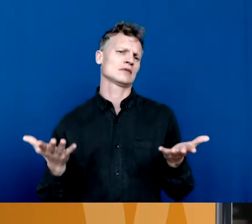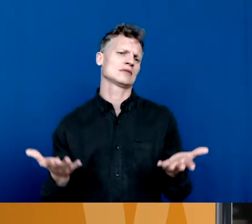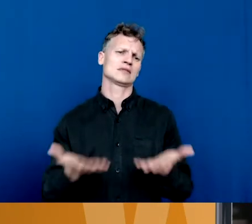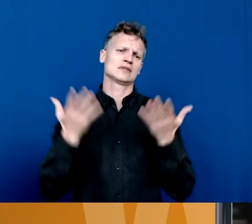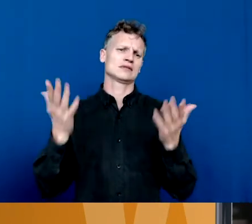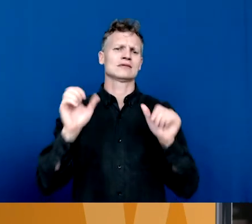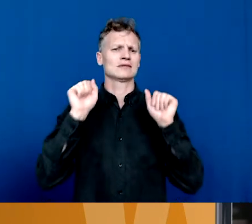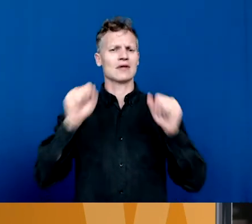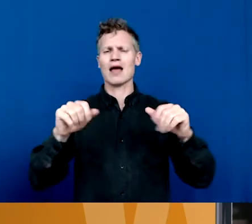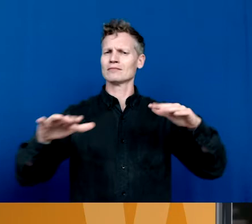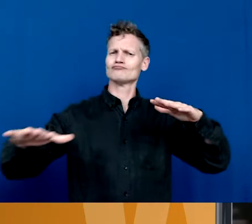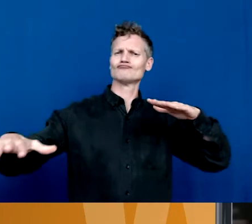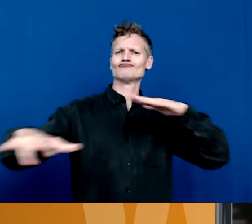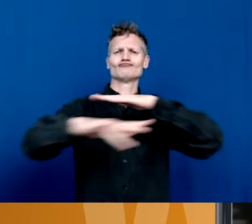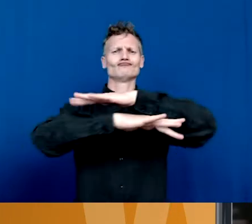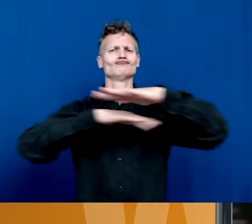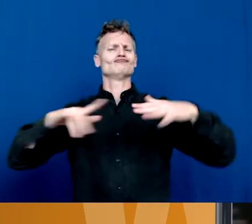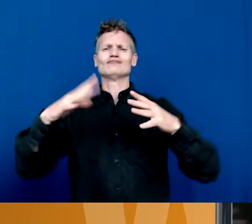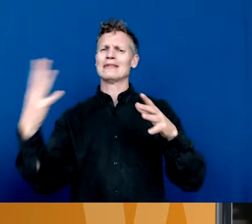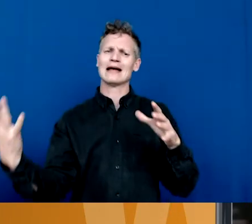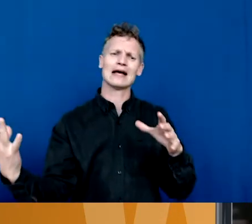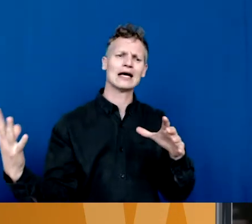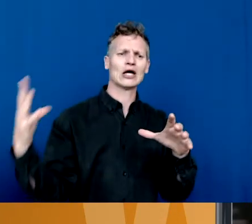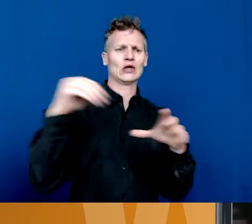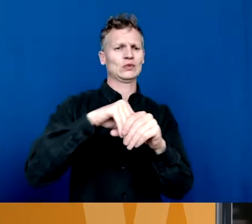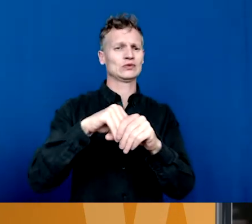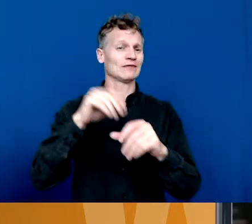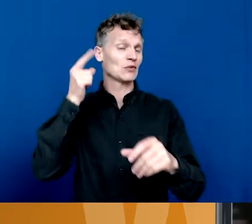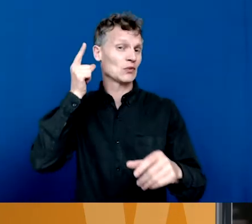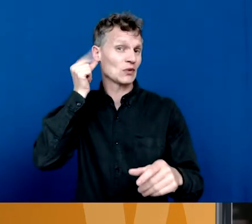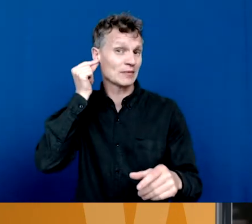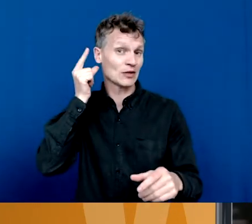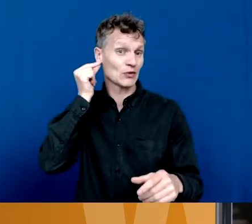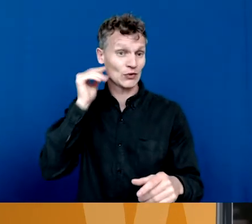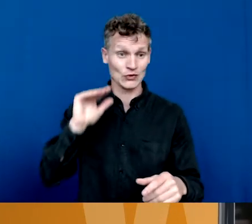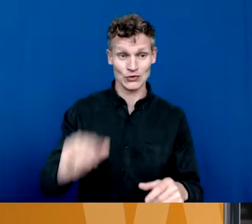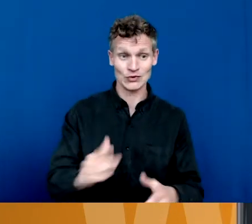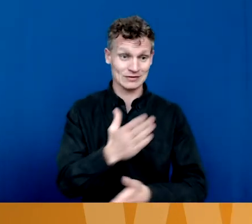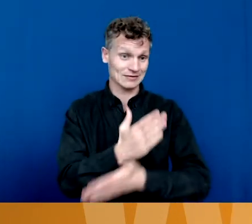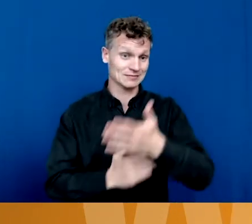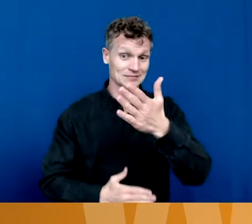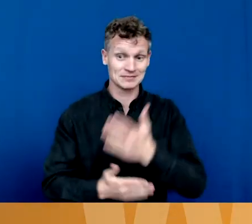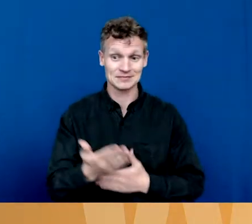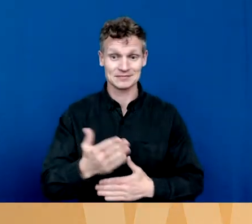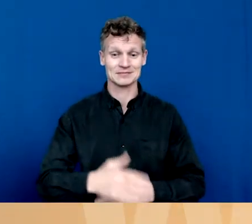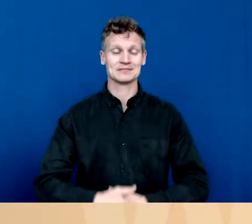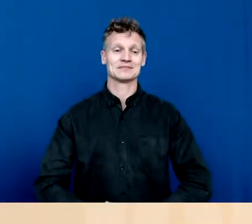l'environnement inclusif pour les femmes et les filles handicapées.